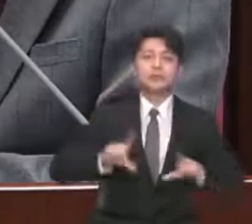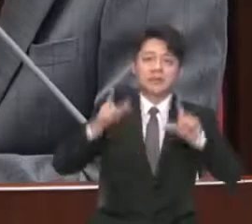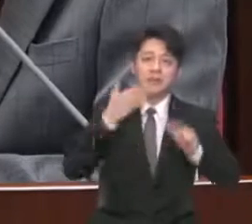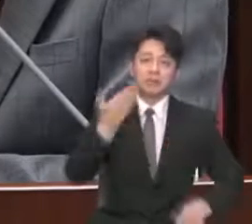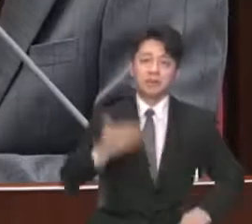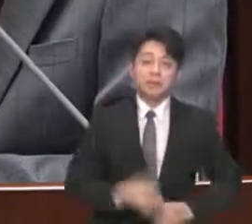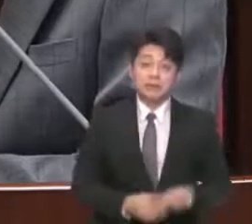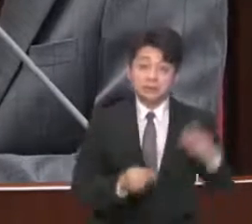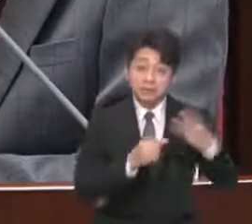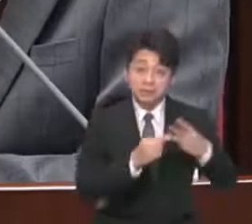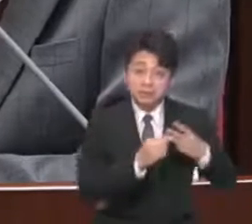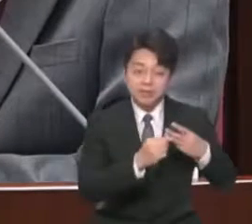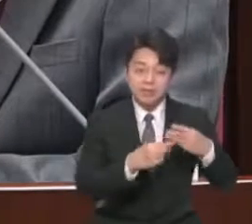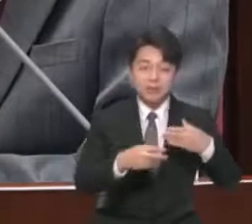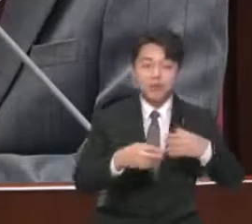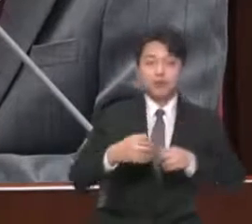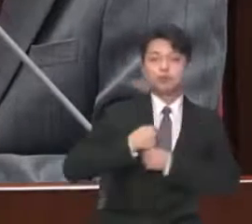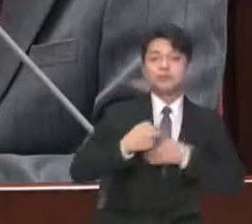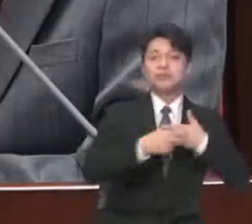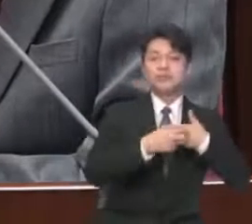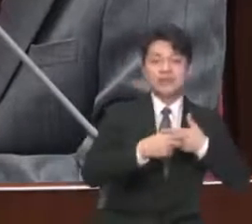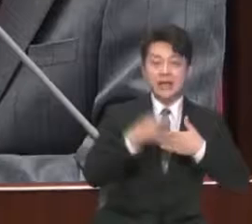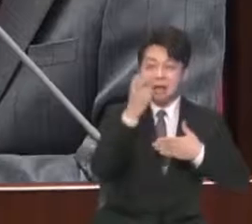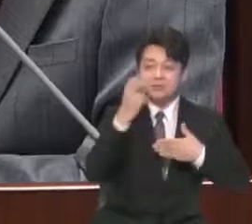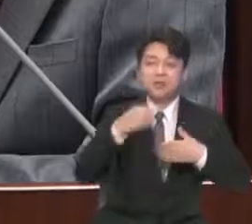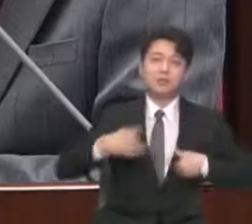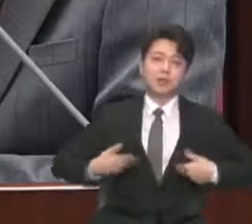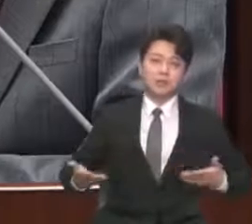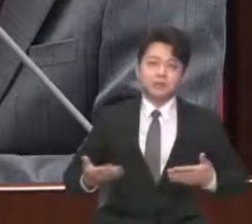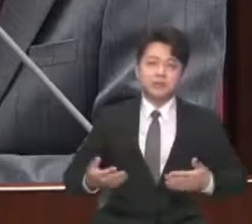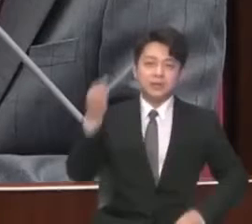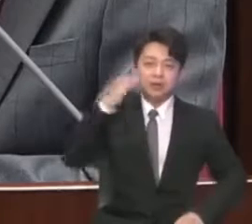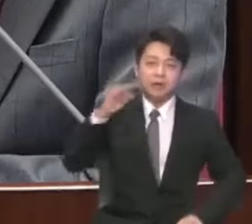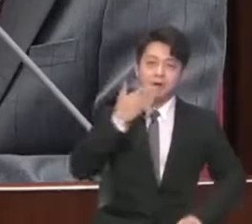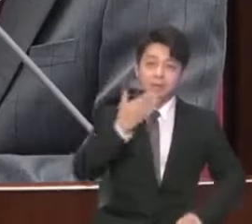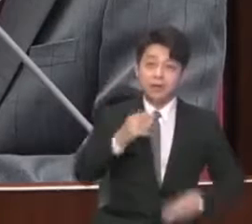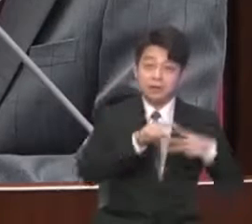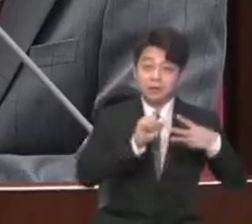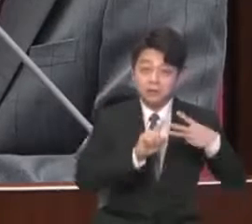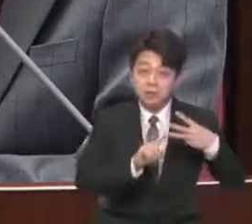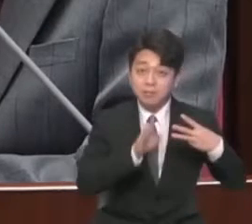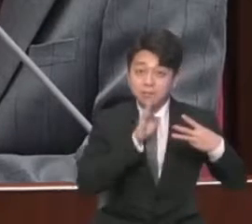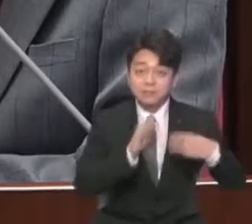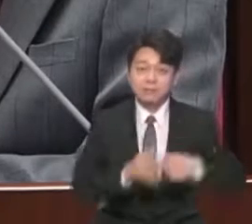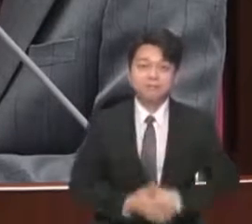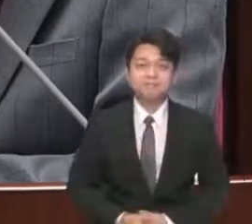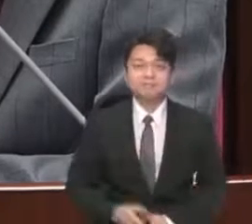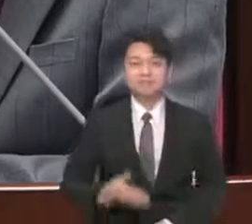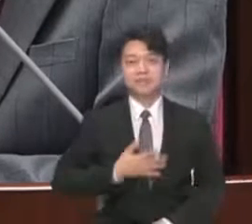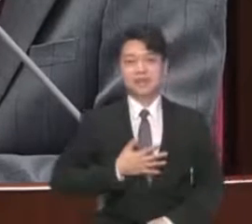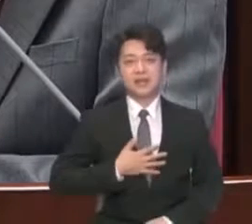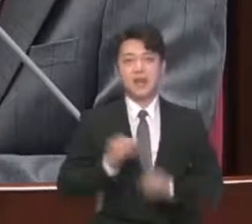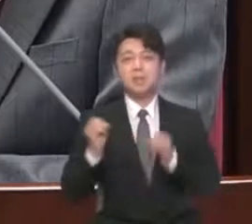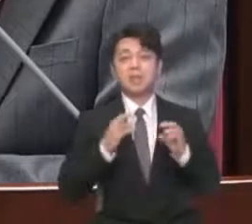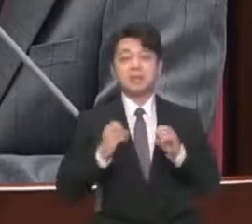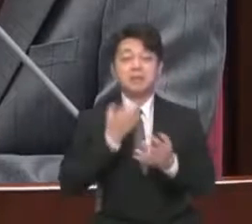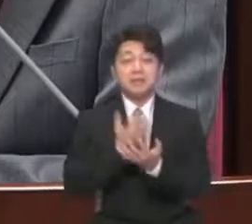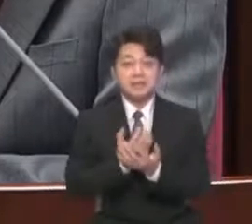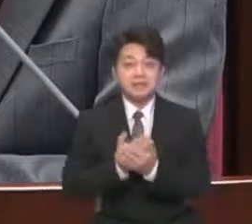요약한 겁니다. 틀림이 있습니까? 제가 정확하게 이 내용을 읽어드리겠습니다. 면담 일지에 기록되어 있는 내용을.